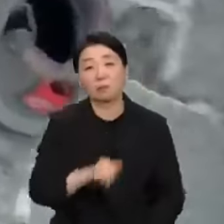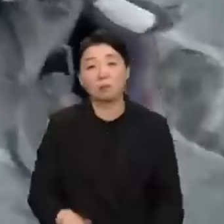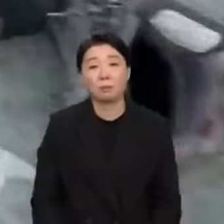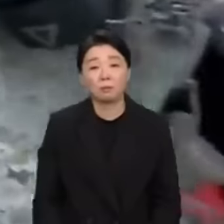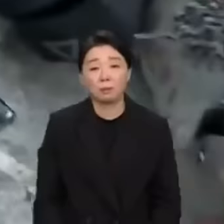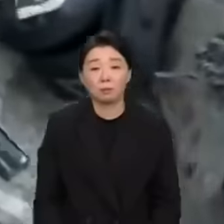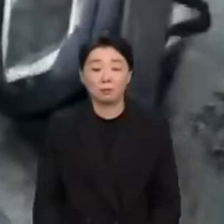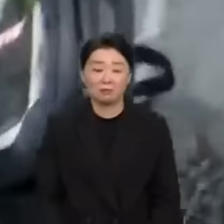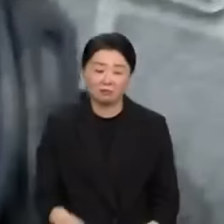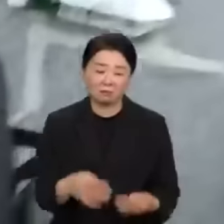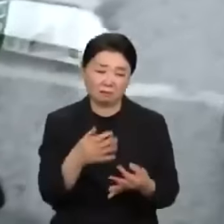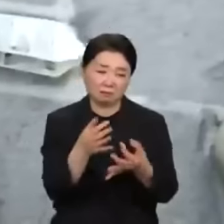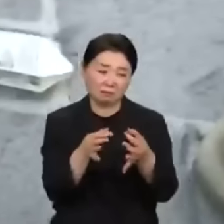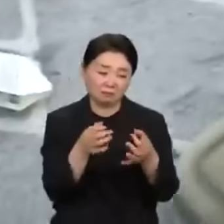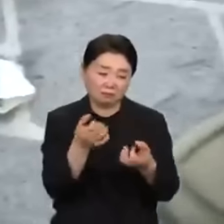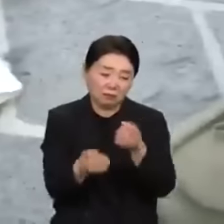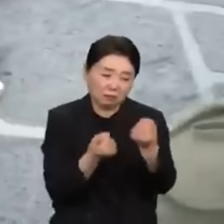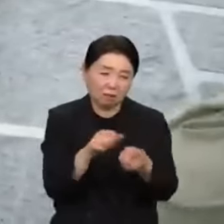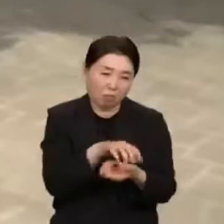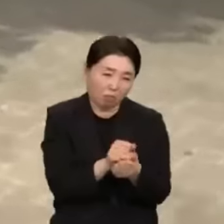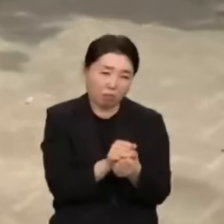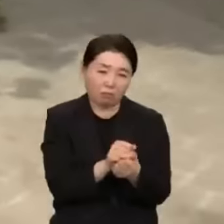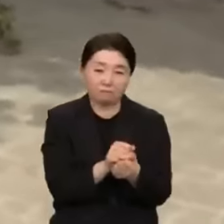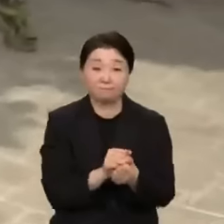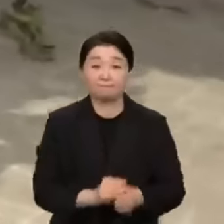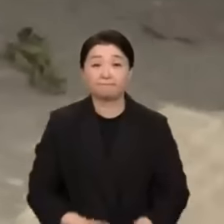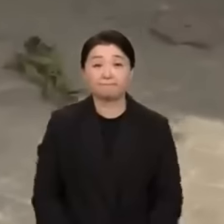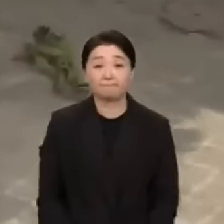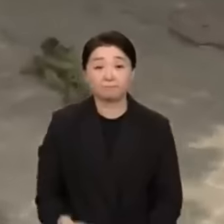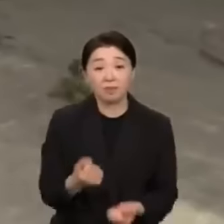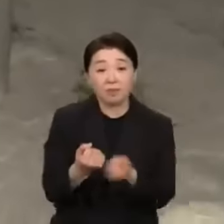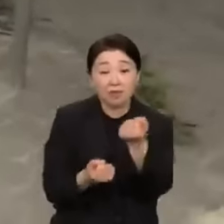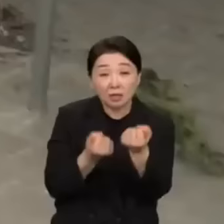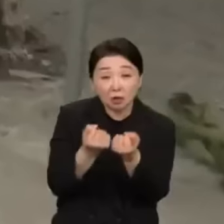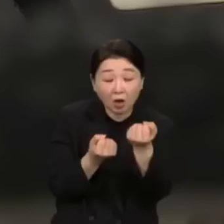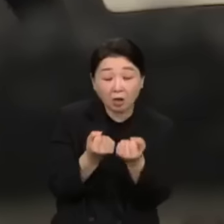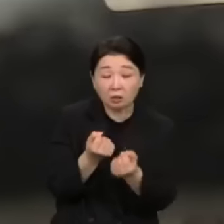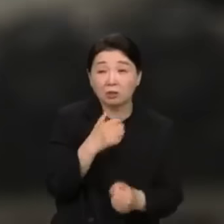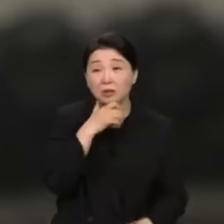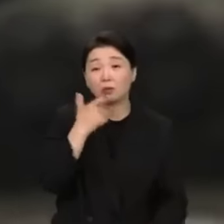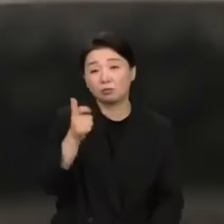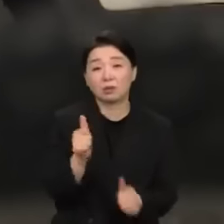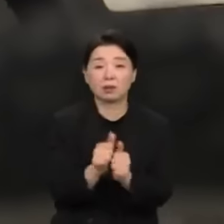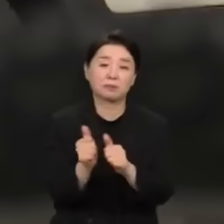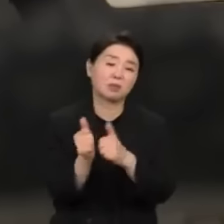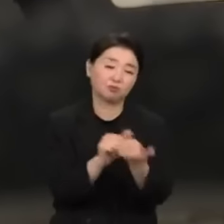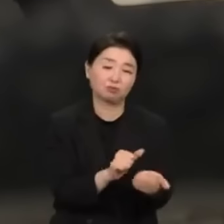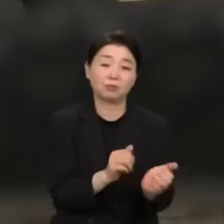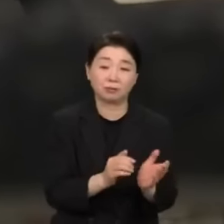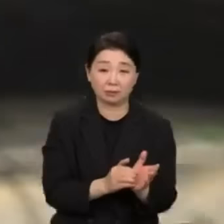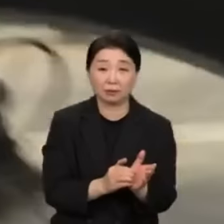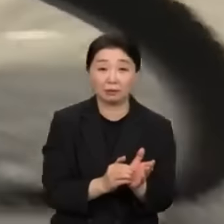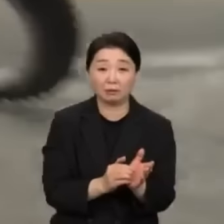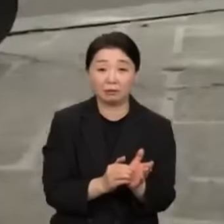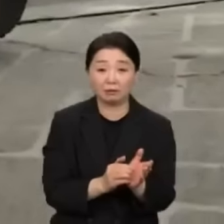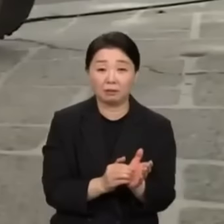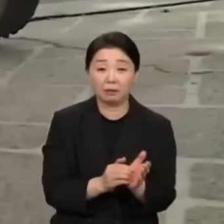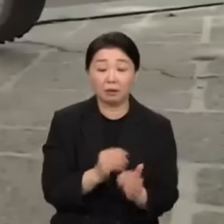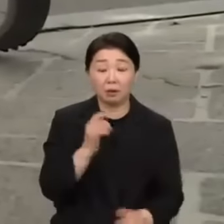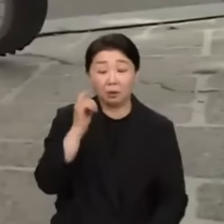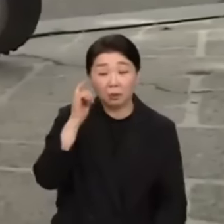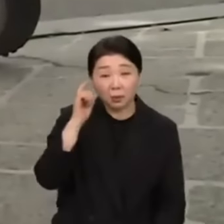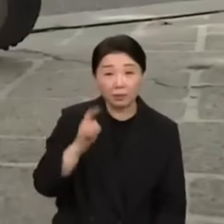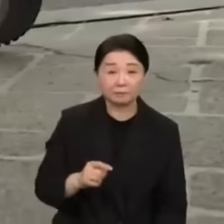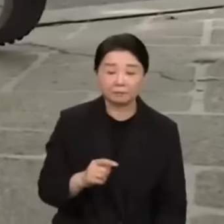자전거는 종잇장처럼 구겨져 버렸습니다. 자전거 타고 가던 60대 남성은 숨졌습니다. 여관에서